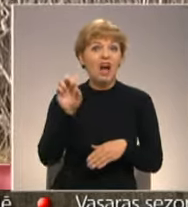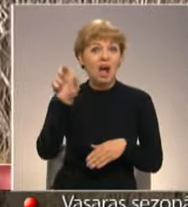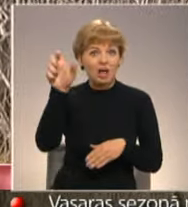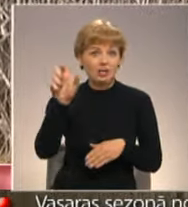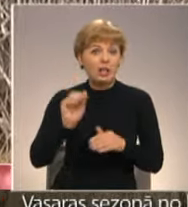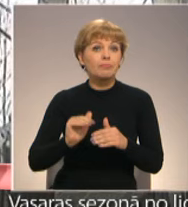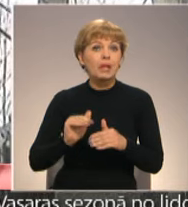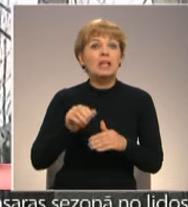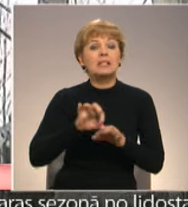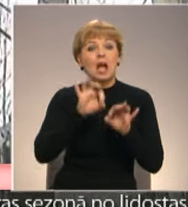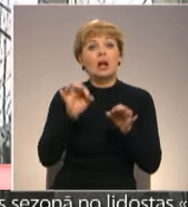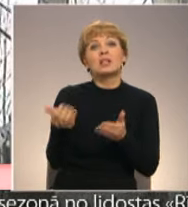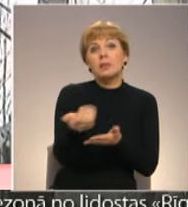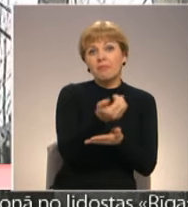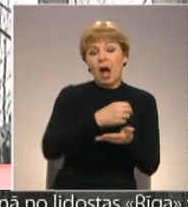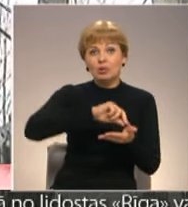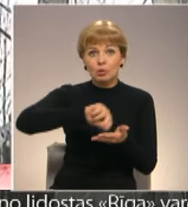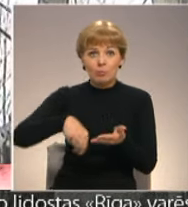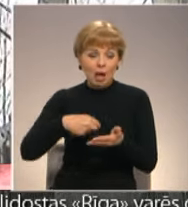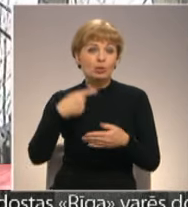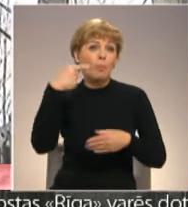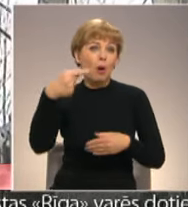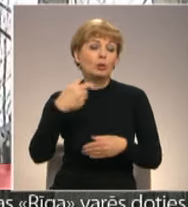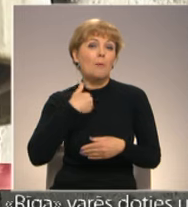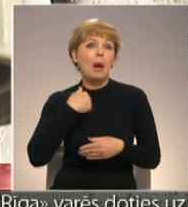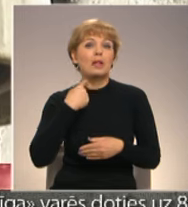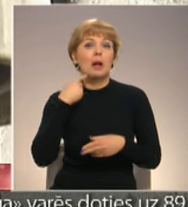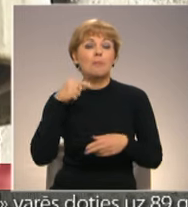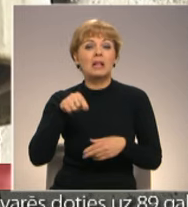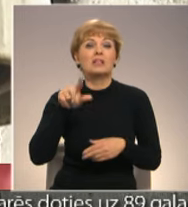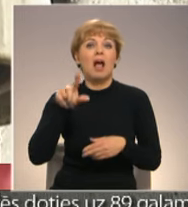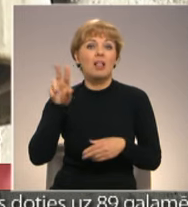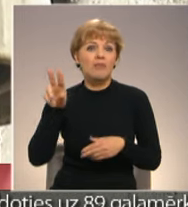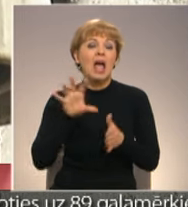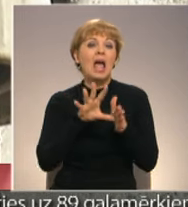uzsācis parakstu vākšanu sabiedrības iniciatīvu portālā Mana Balss LV par to, lai